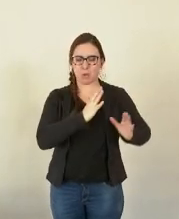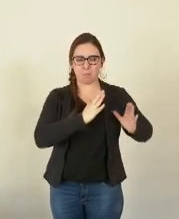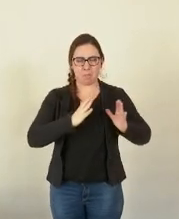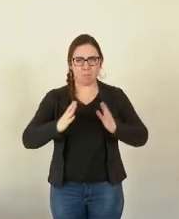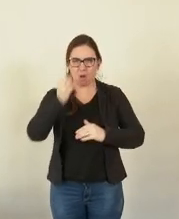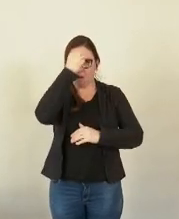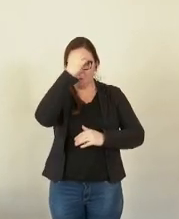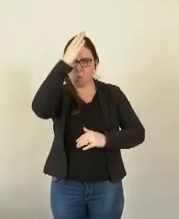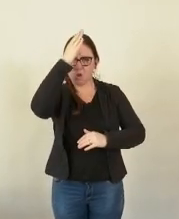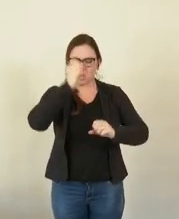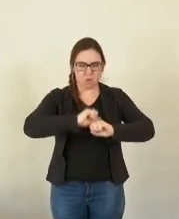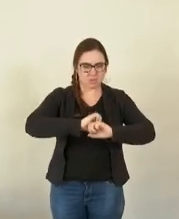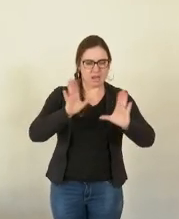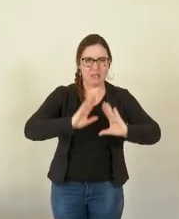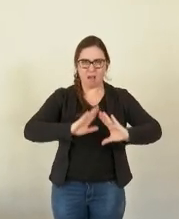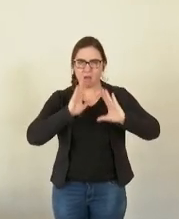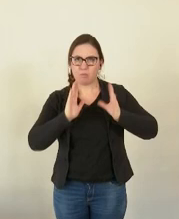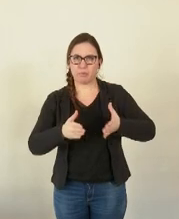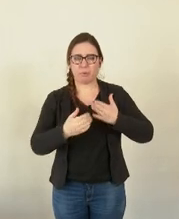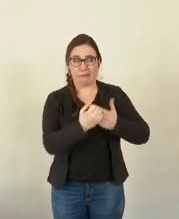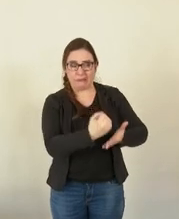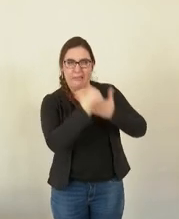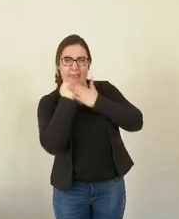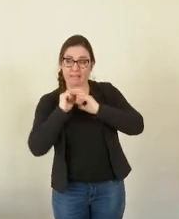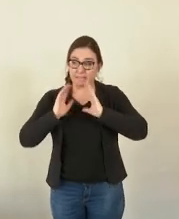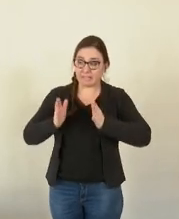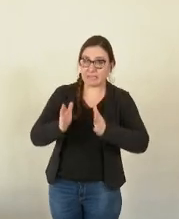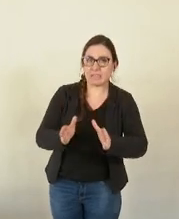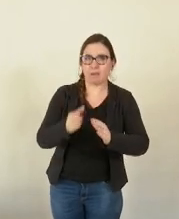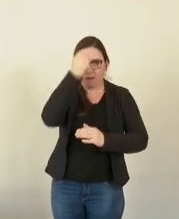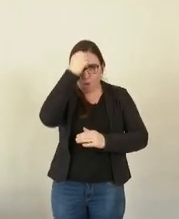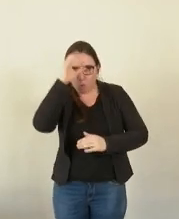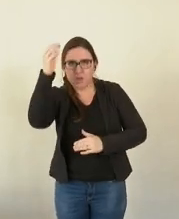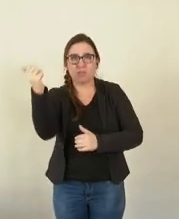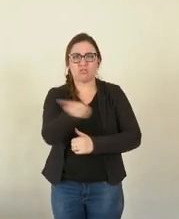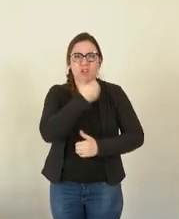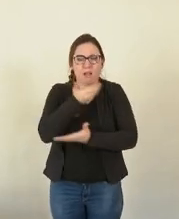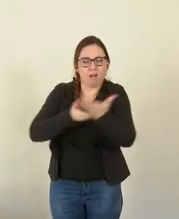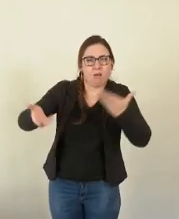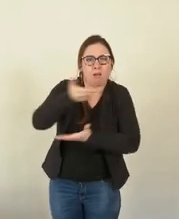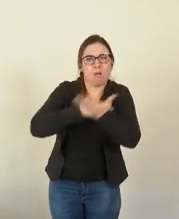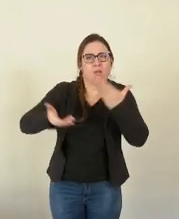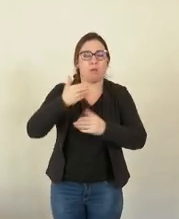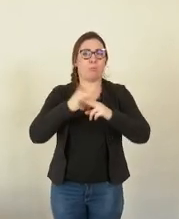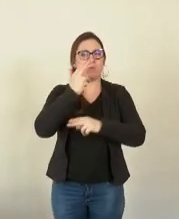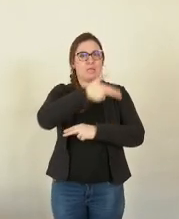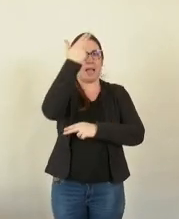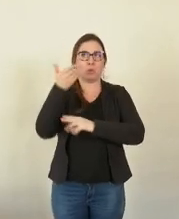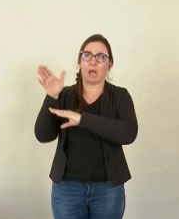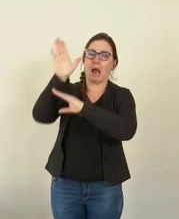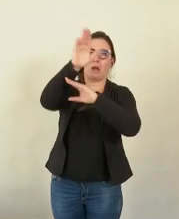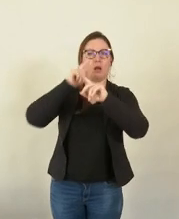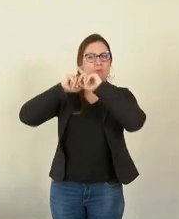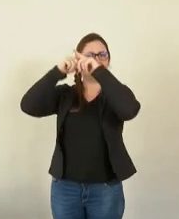connaissance d'éclairer la décision de contribuer à l'interconnaissance entre les initiatives local et au plaéidoyer National pour un droit